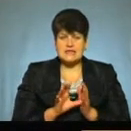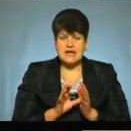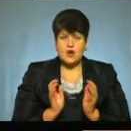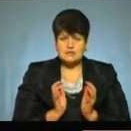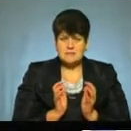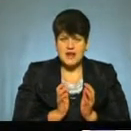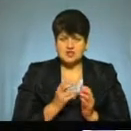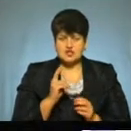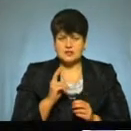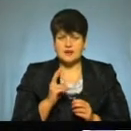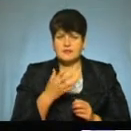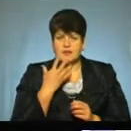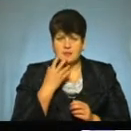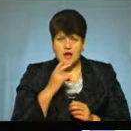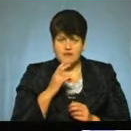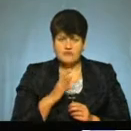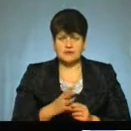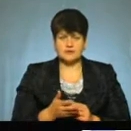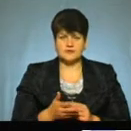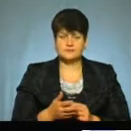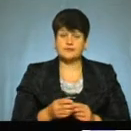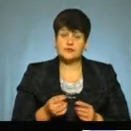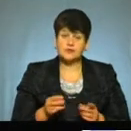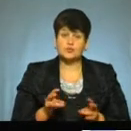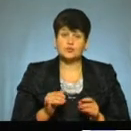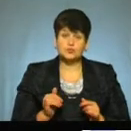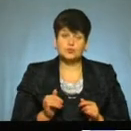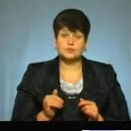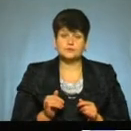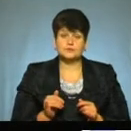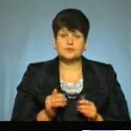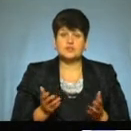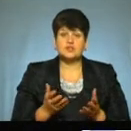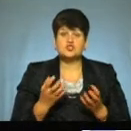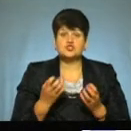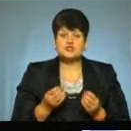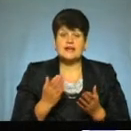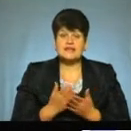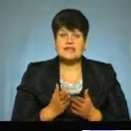в квартирі. Ну, бачите, і воно так, як кажуть. Які ще є